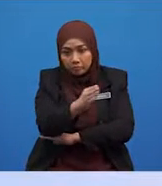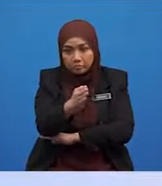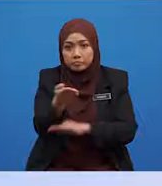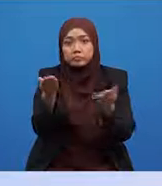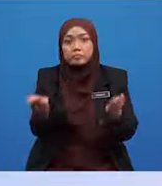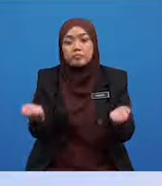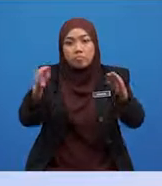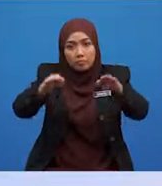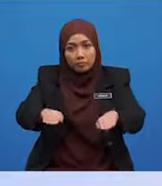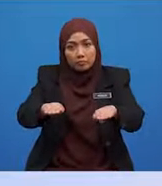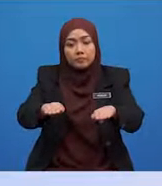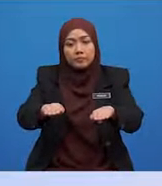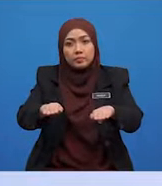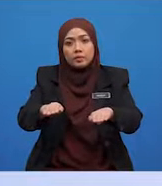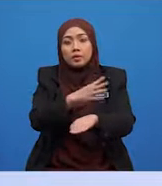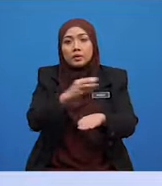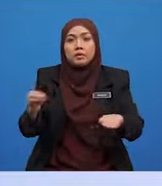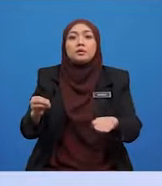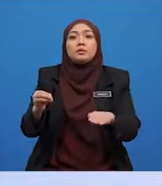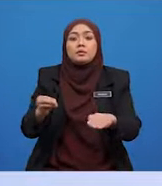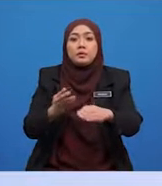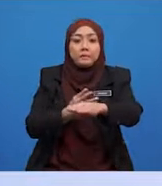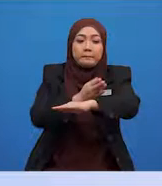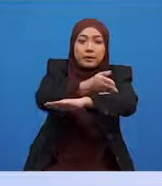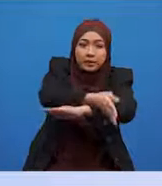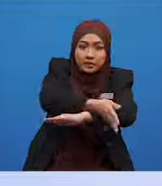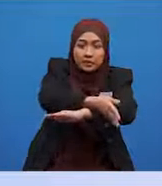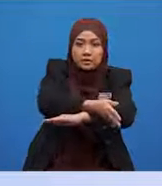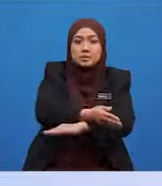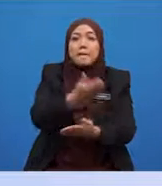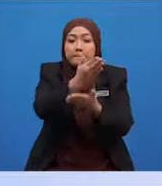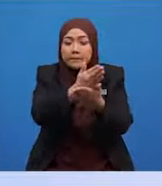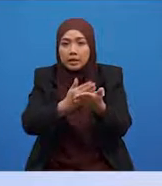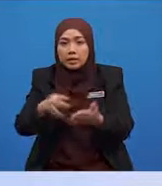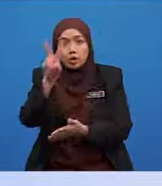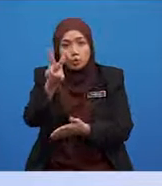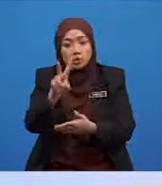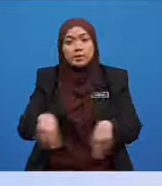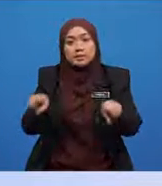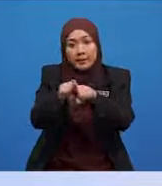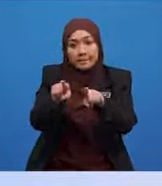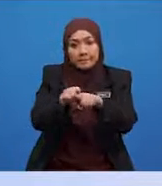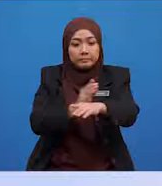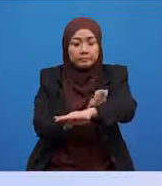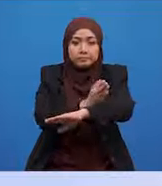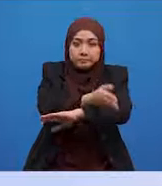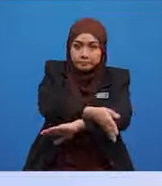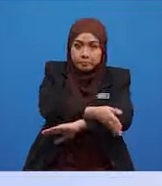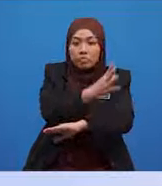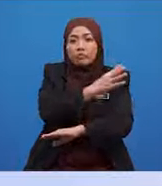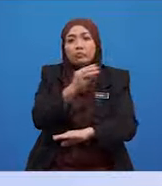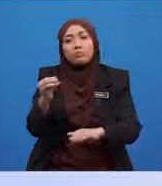yang berserenjang dengan perentas, membahagi dua sama perentas itu dan sebaliknya.